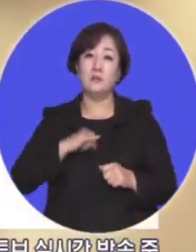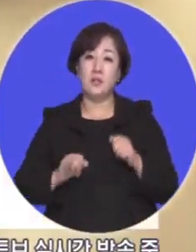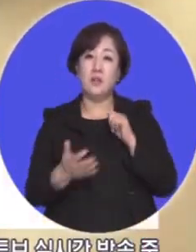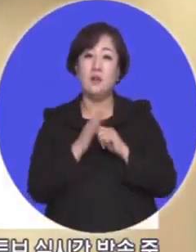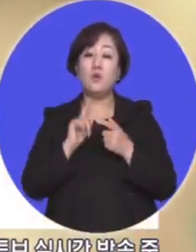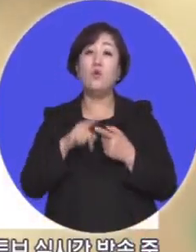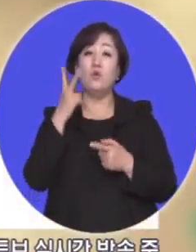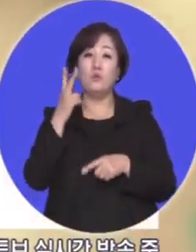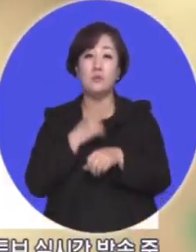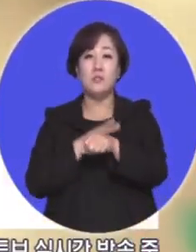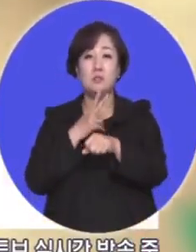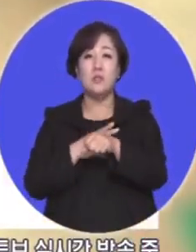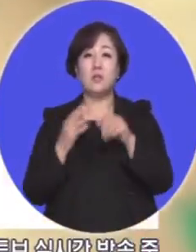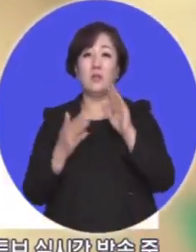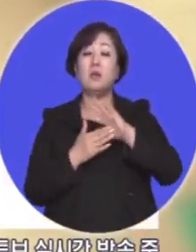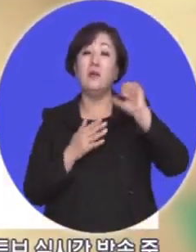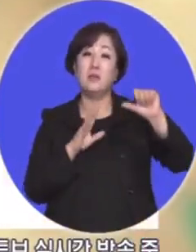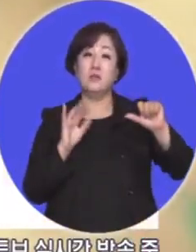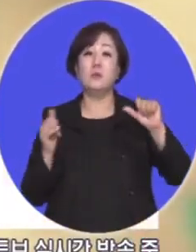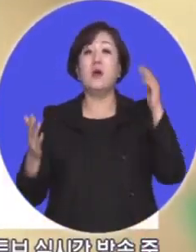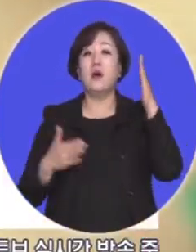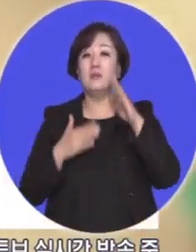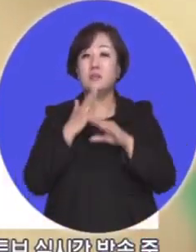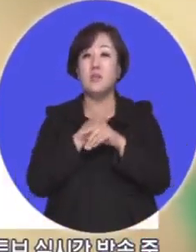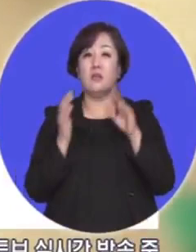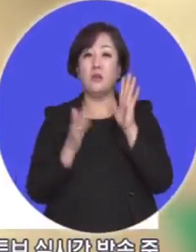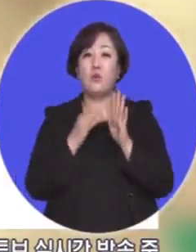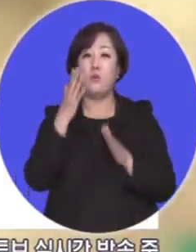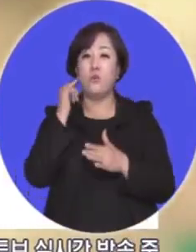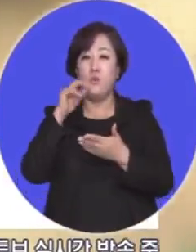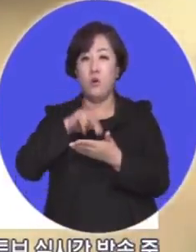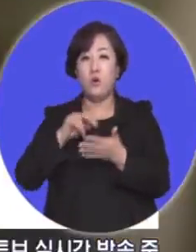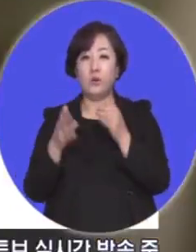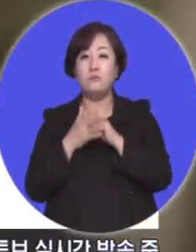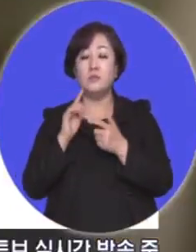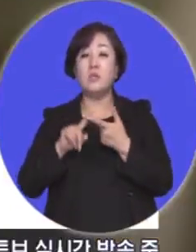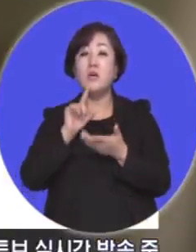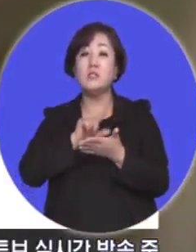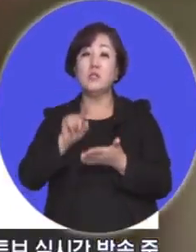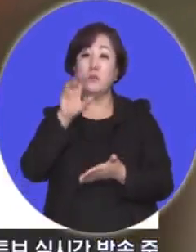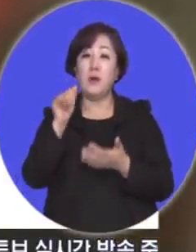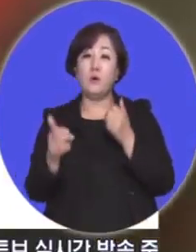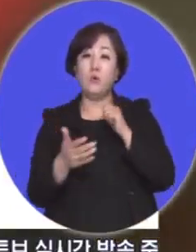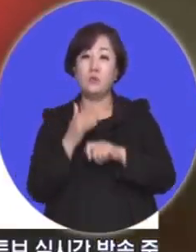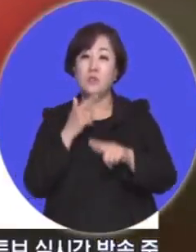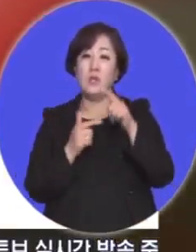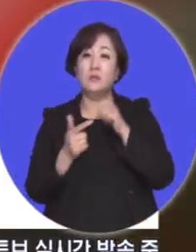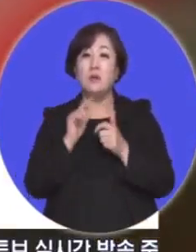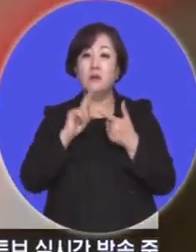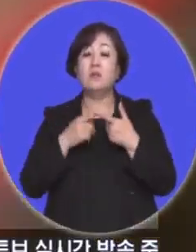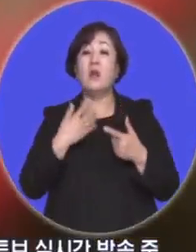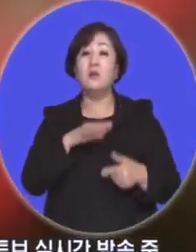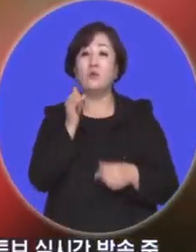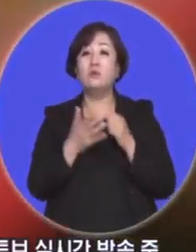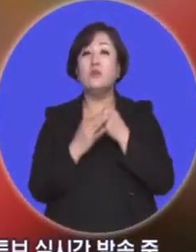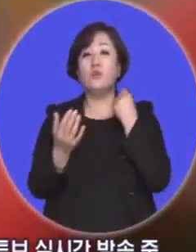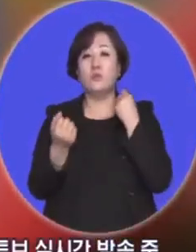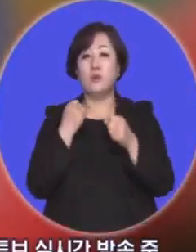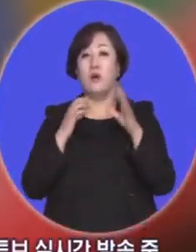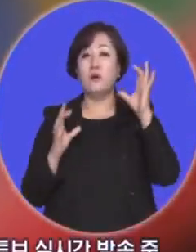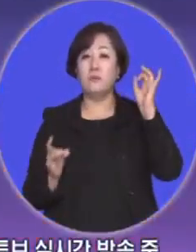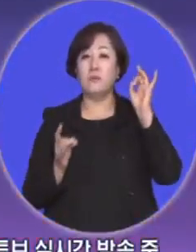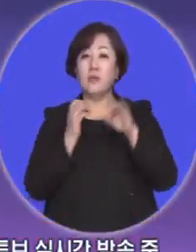학대를 받은 아동은 모두 5명 학부모들은 지자체가 학대 사실을 인지하고도 방 권했다 고 주장합니다